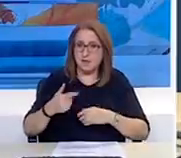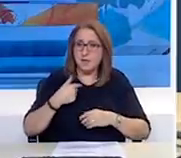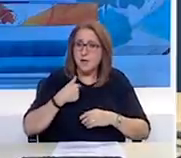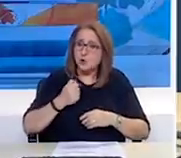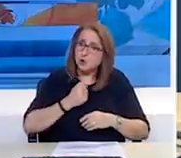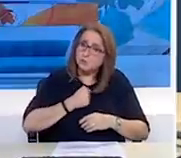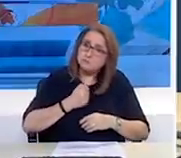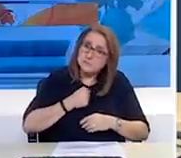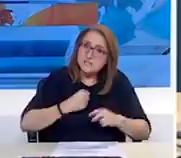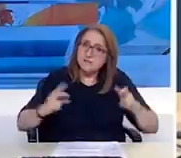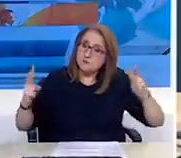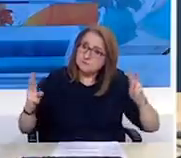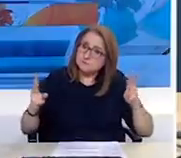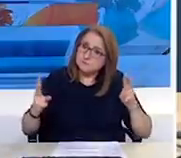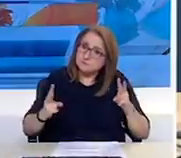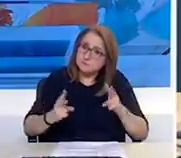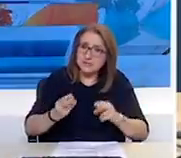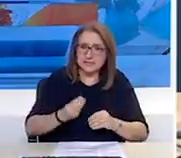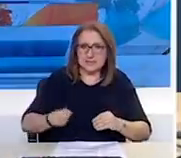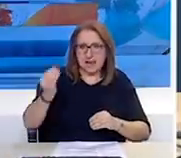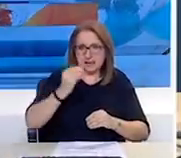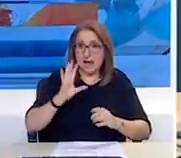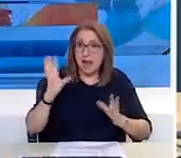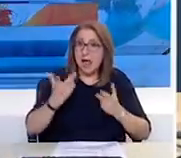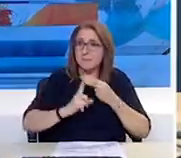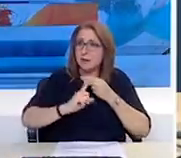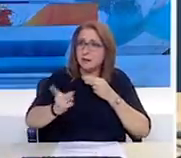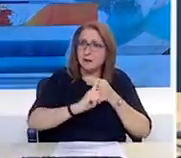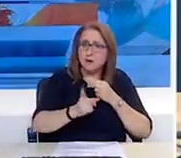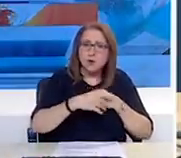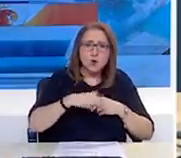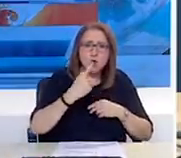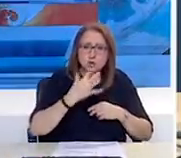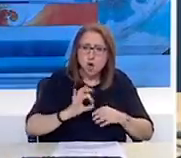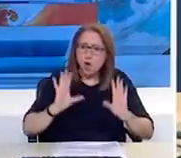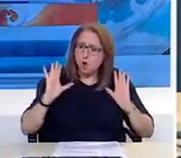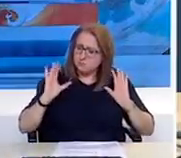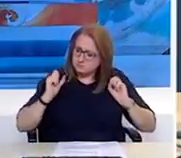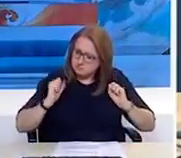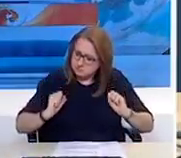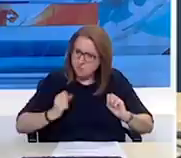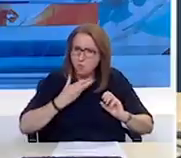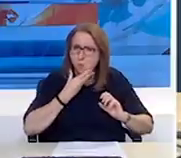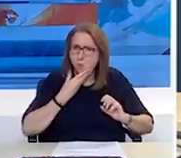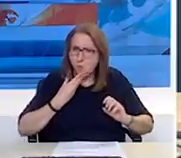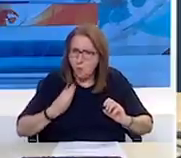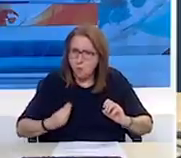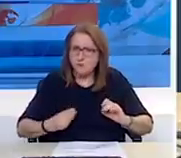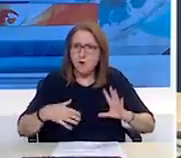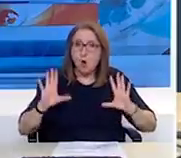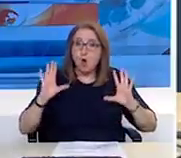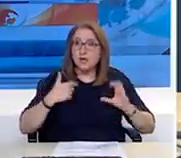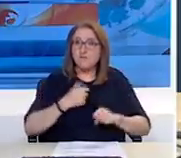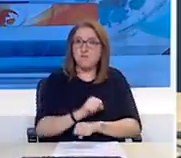τον κίνδυνο. Εγώ νομίζω ότι αν αποφύγουμε τις άσκοπες μετακινήσεις και κινούμαστε στα πλαίσια τα σωστά, με τη θέλησή μας, χωρίς τον περιορισμό,